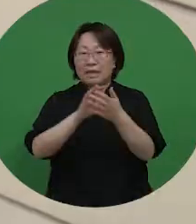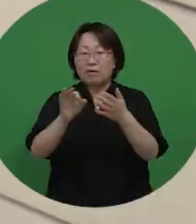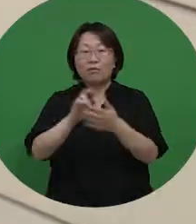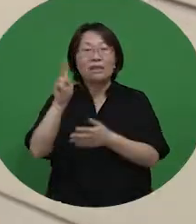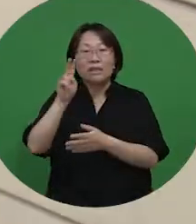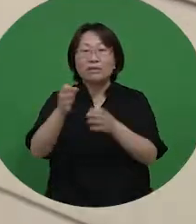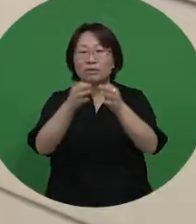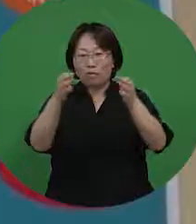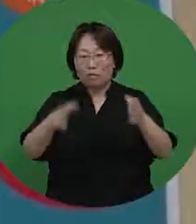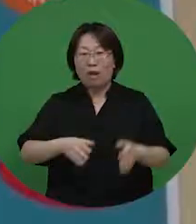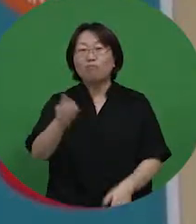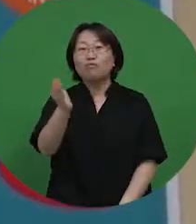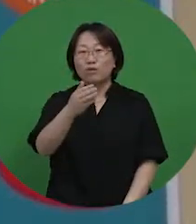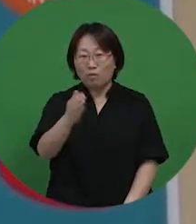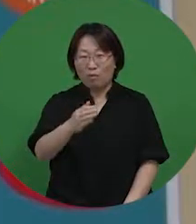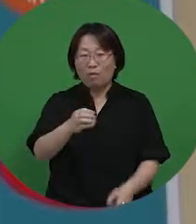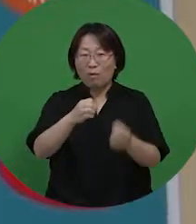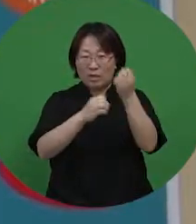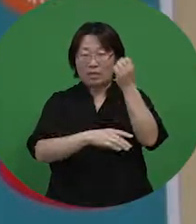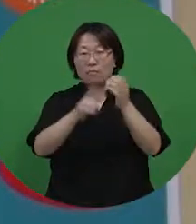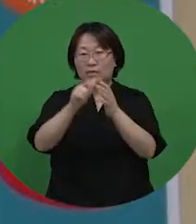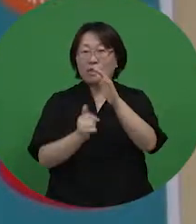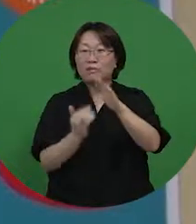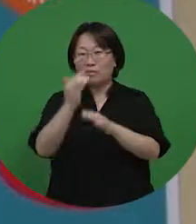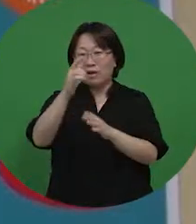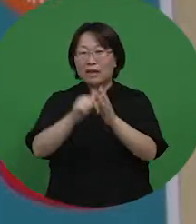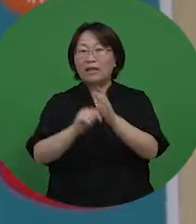이용은 이틀간 무료이며 기본 시간 초과